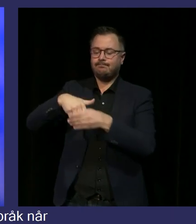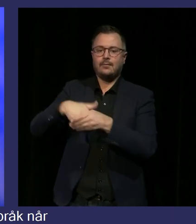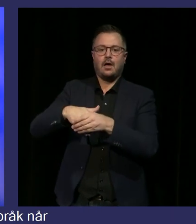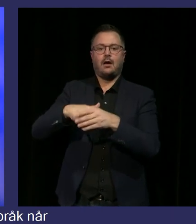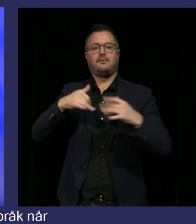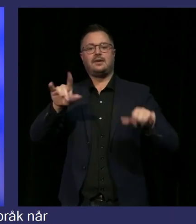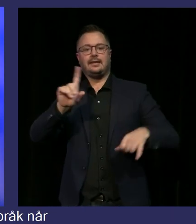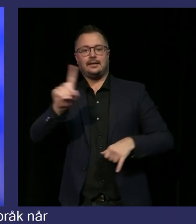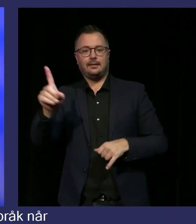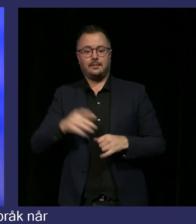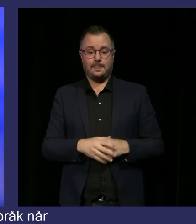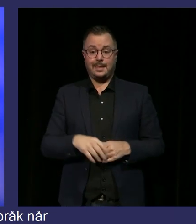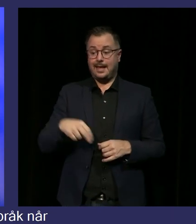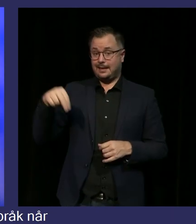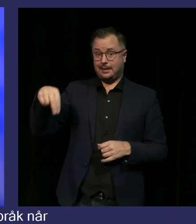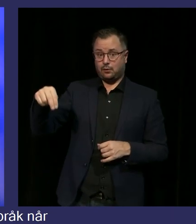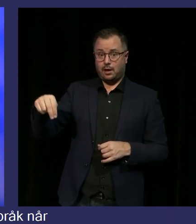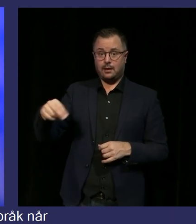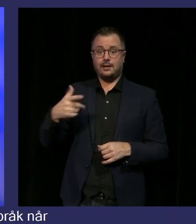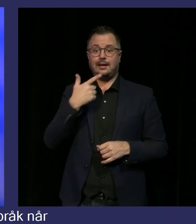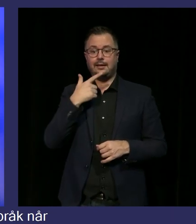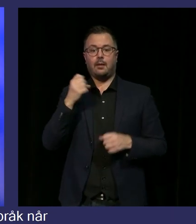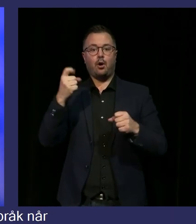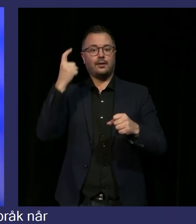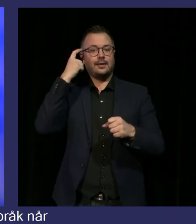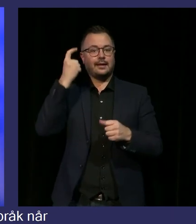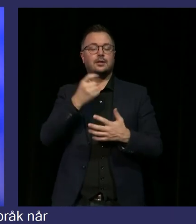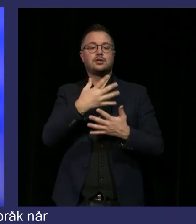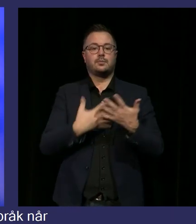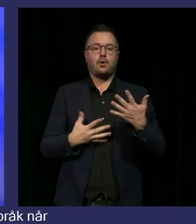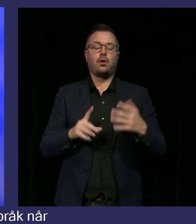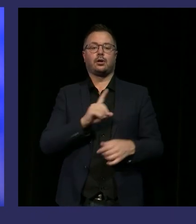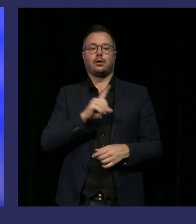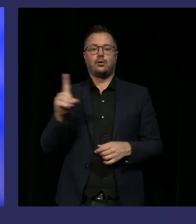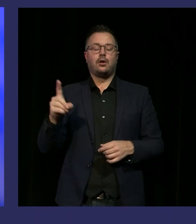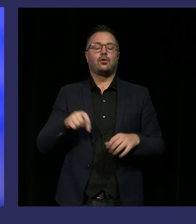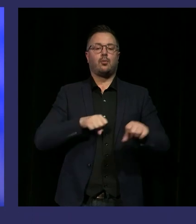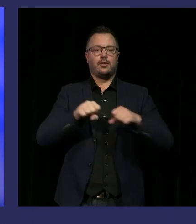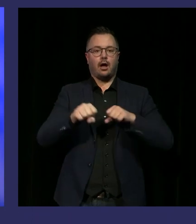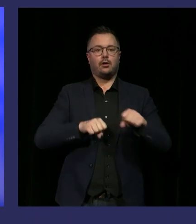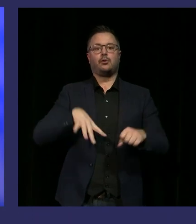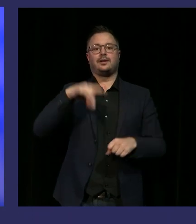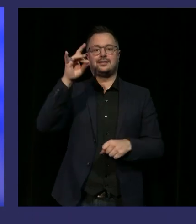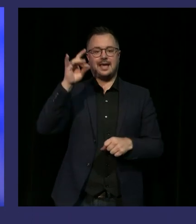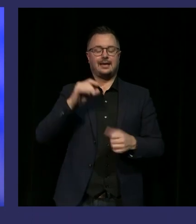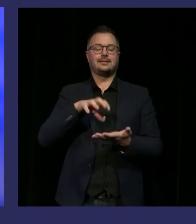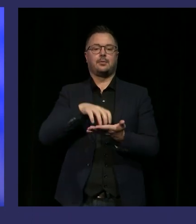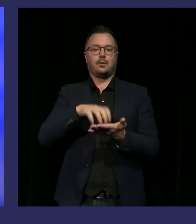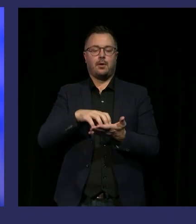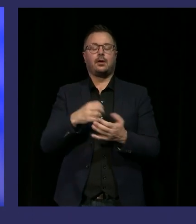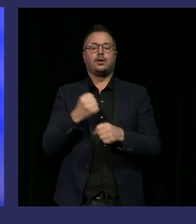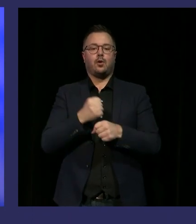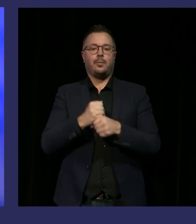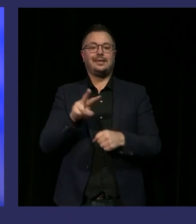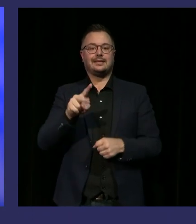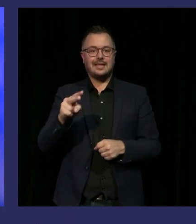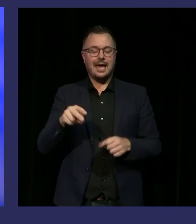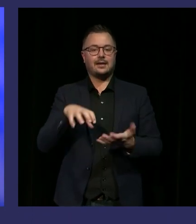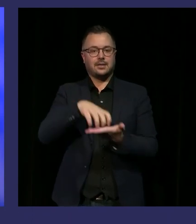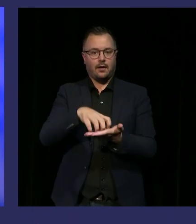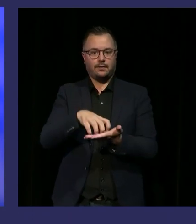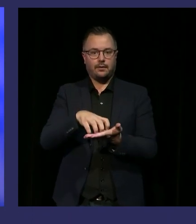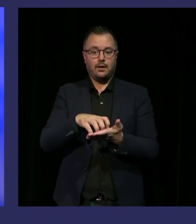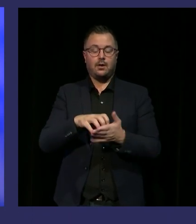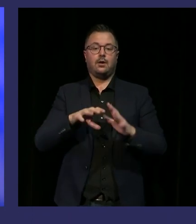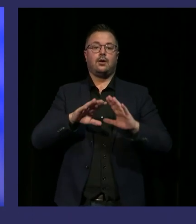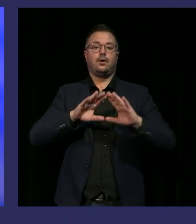Nikolai og Linda må tenke på språk når kommunal- og moderniseringsdepartementet jobber med å digitalisere staten. Universell